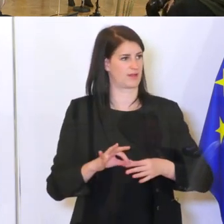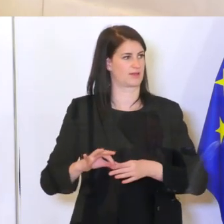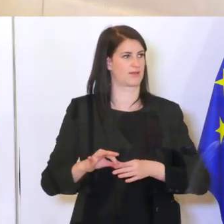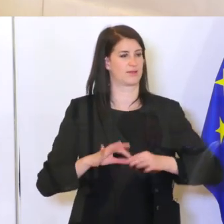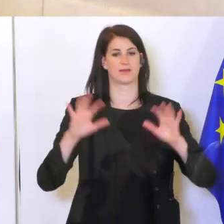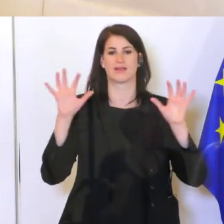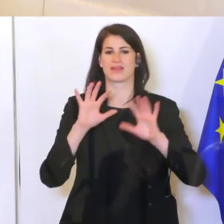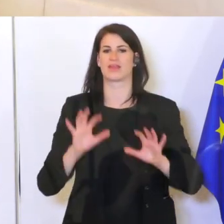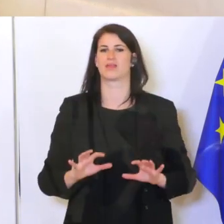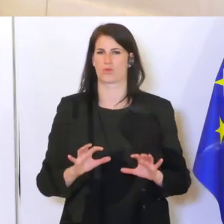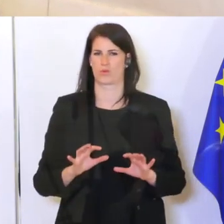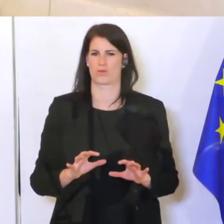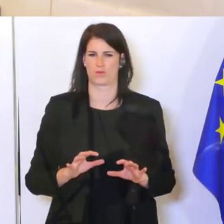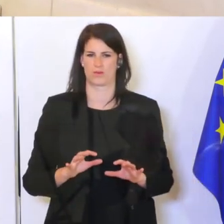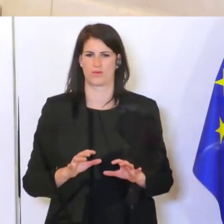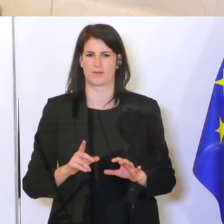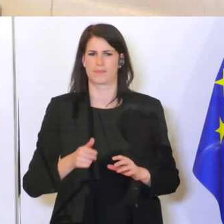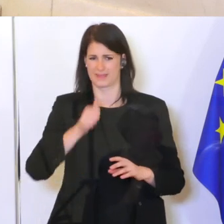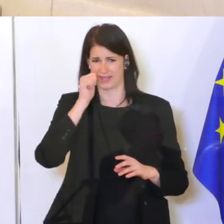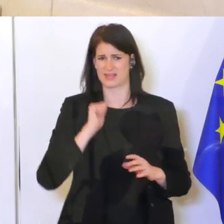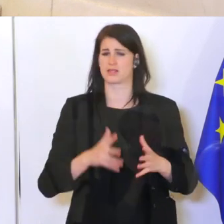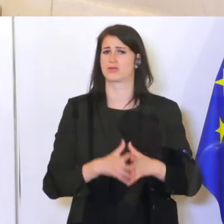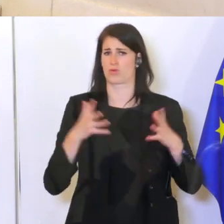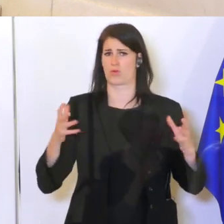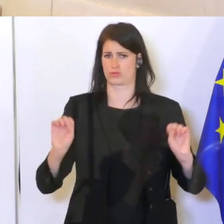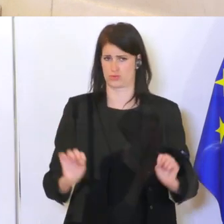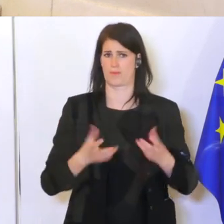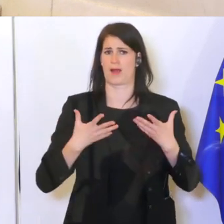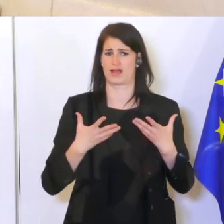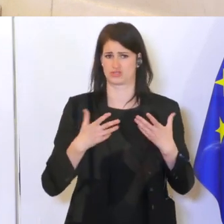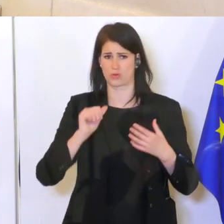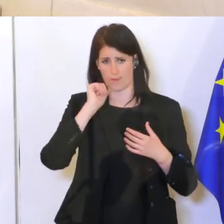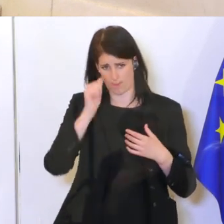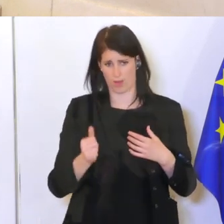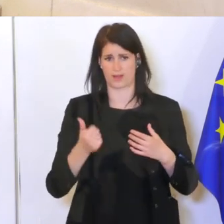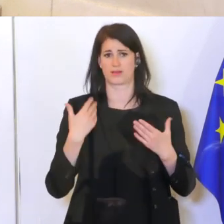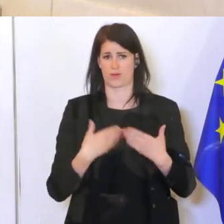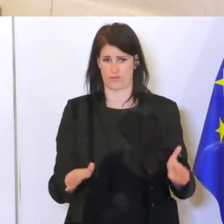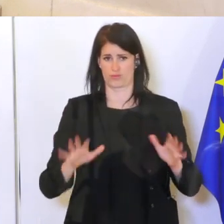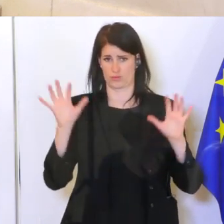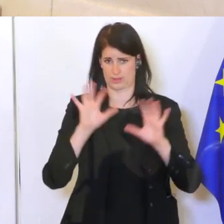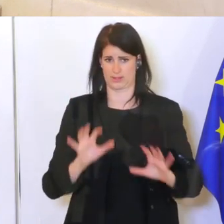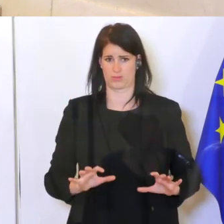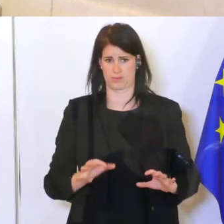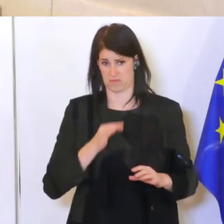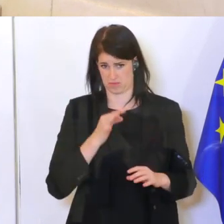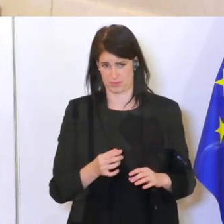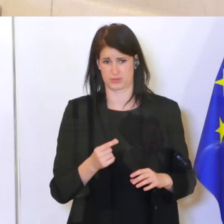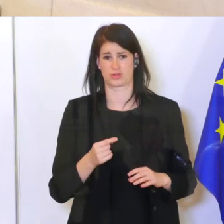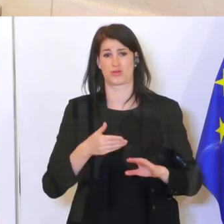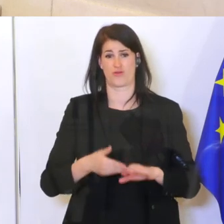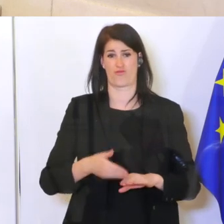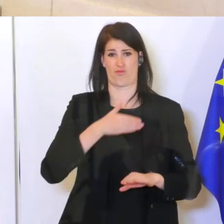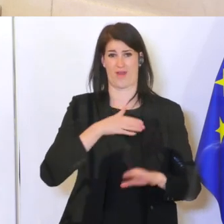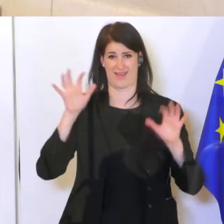Kinos. Die Überraschung war gestern relativ groß, dass es ab morgen stattfinden wird. Haben Sie vorab mit den